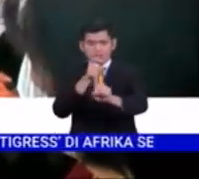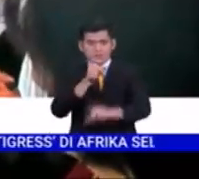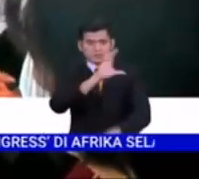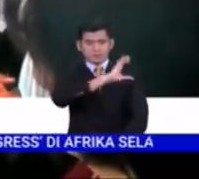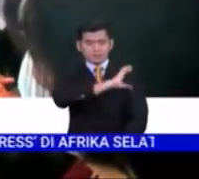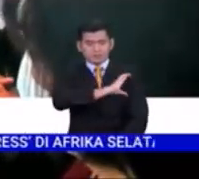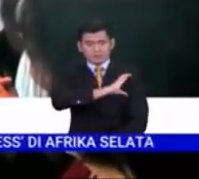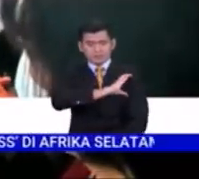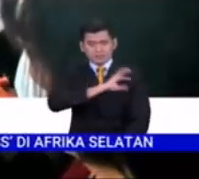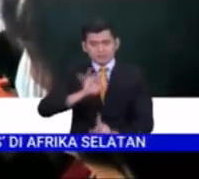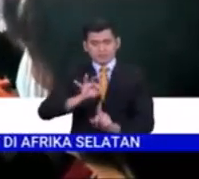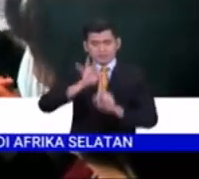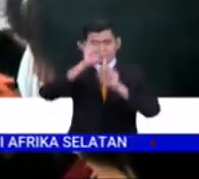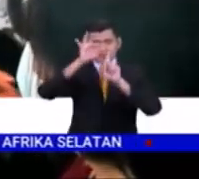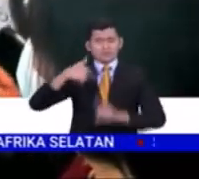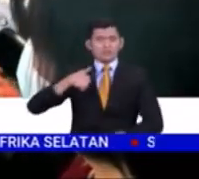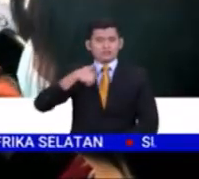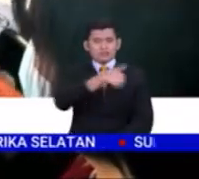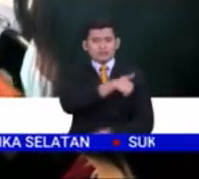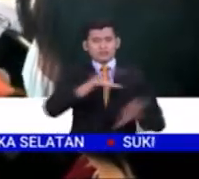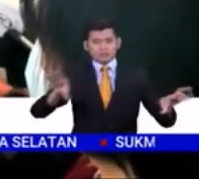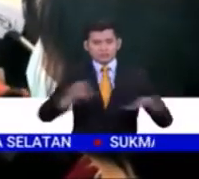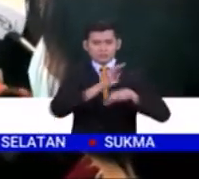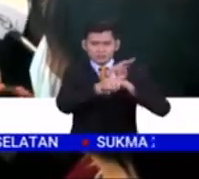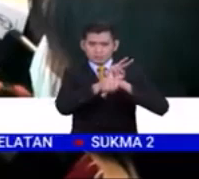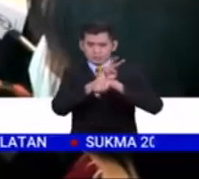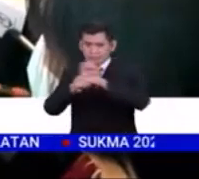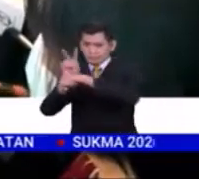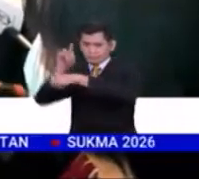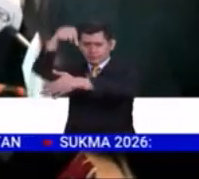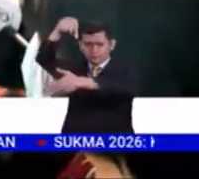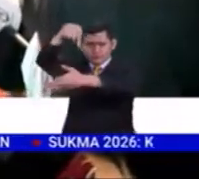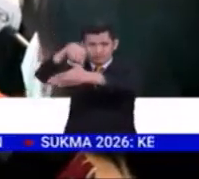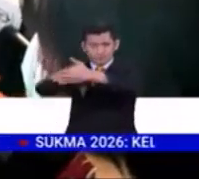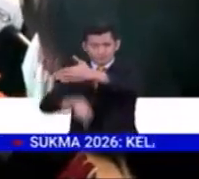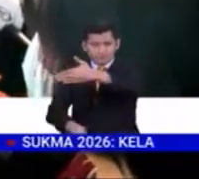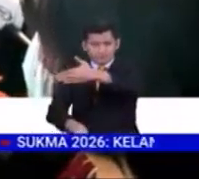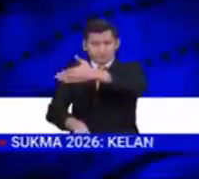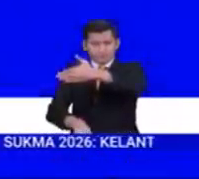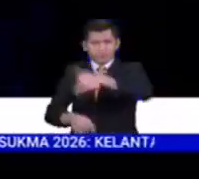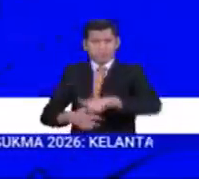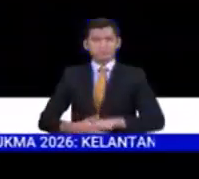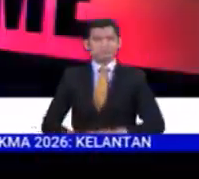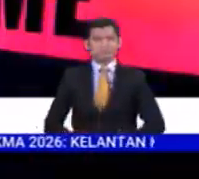untuk membuat pemantauan yang ditingkatkan.